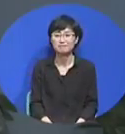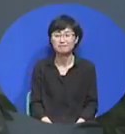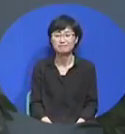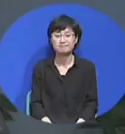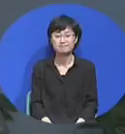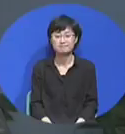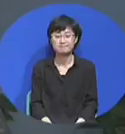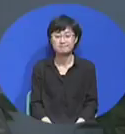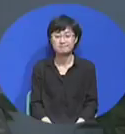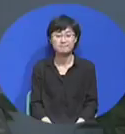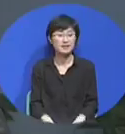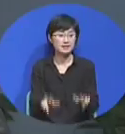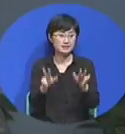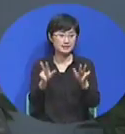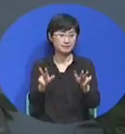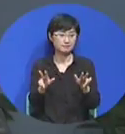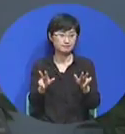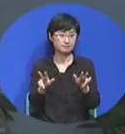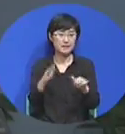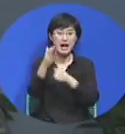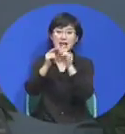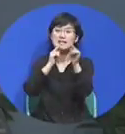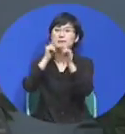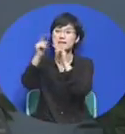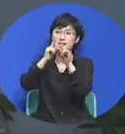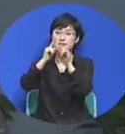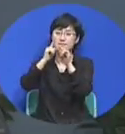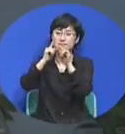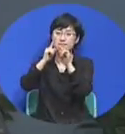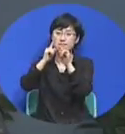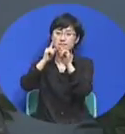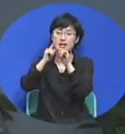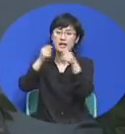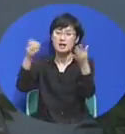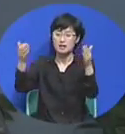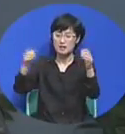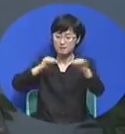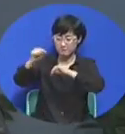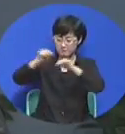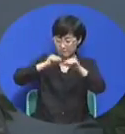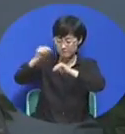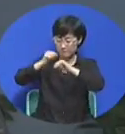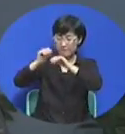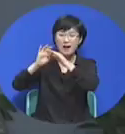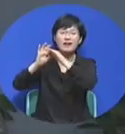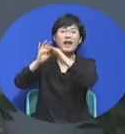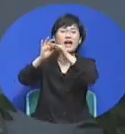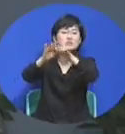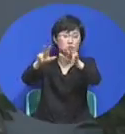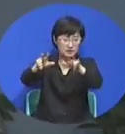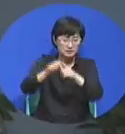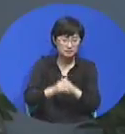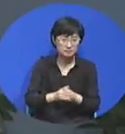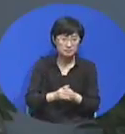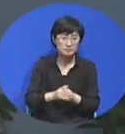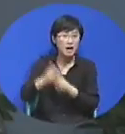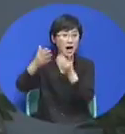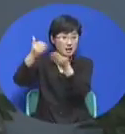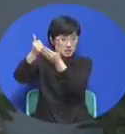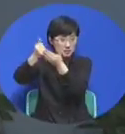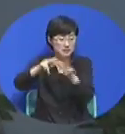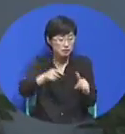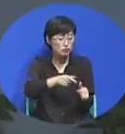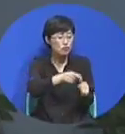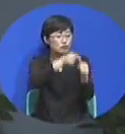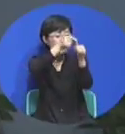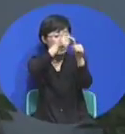all peoples at the same time. 지금도 말씀 성취하고 계십니다. Even now, he is fulfilling his word. 지금도 구원 사역을 이루고